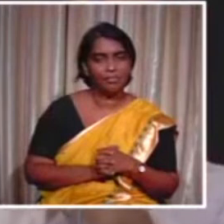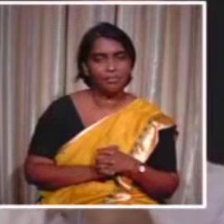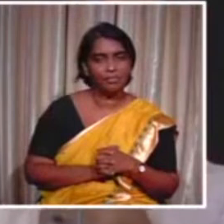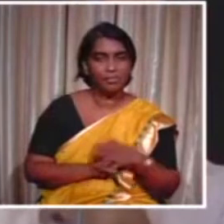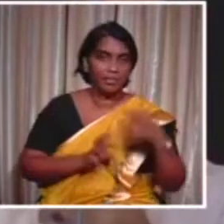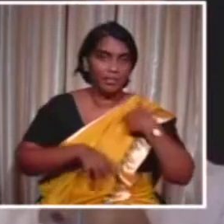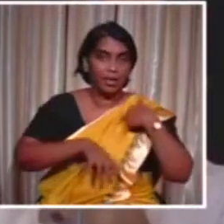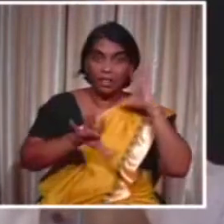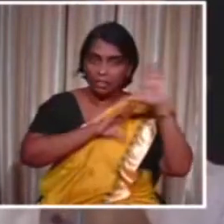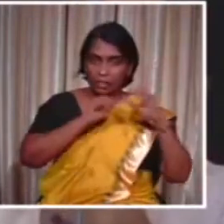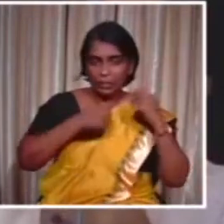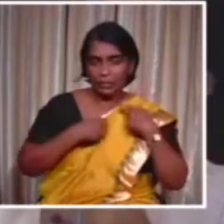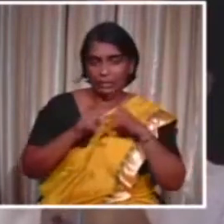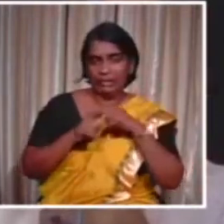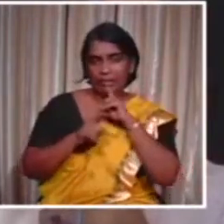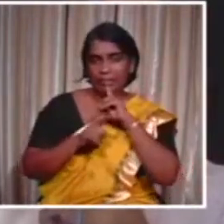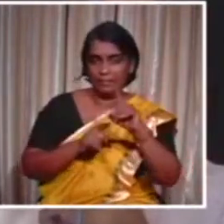මට ලැබුණු තොරතුරු අනුව විතරයි මම මේ කියන්නේ.